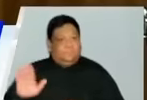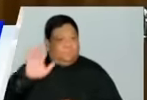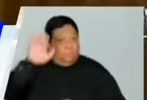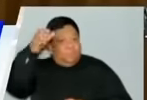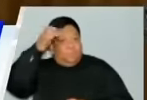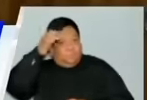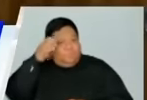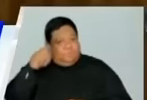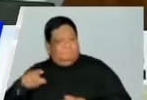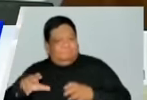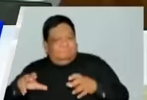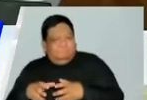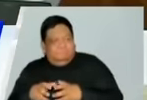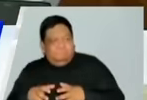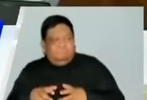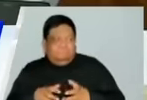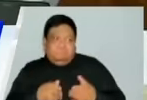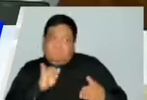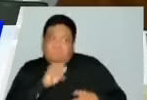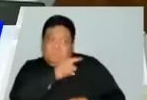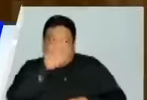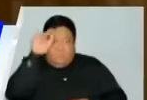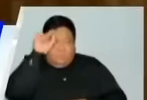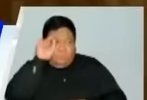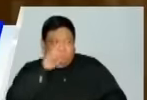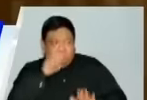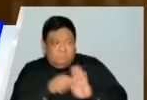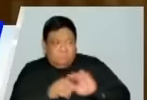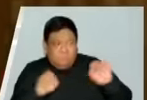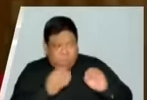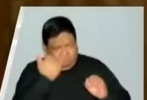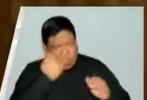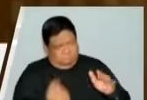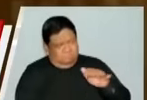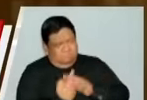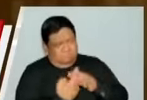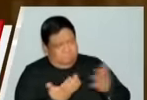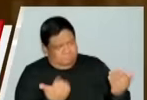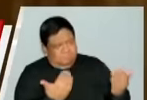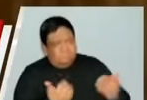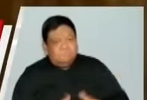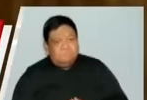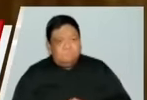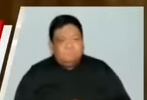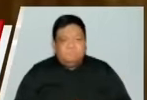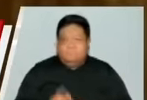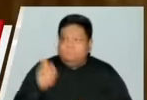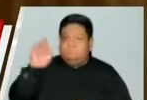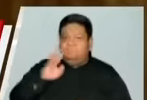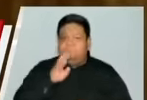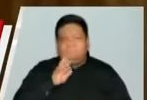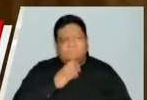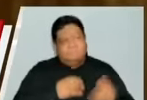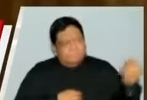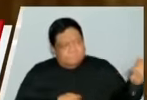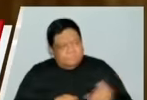walang itinatago si Kibuloy, bakit hindi siya magpakita? Inimbitahan po siya 4 beses. Ay